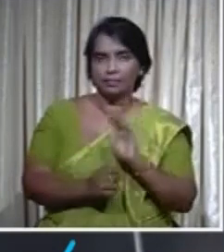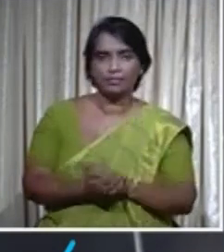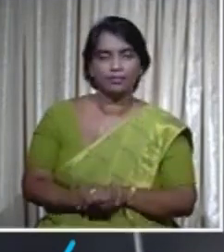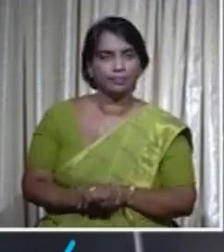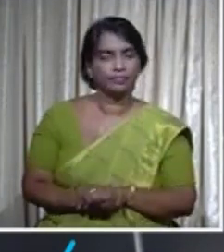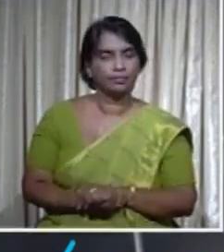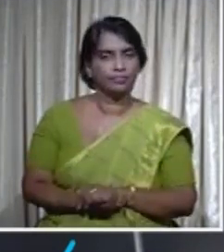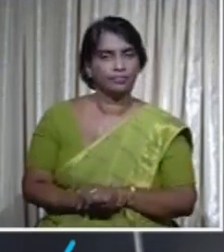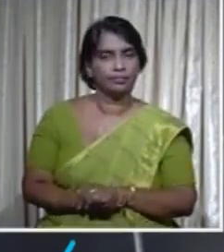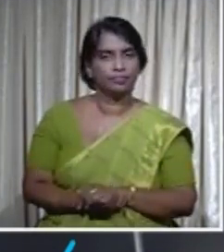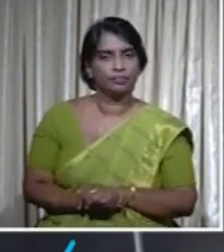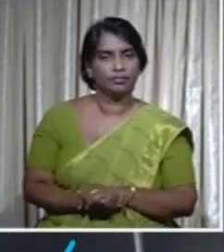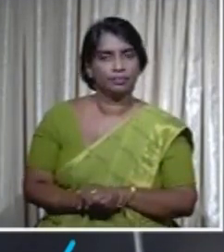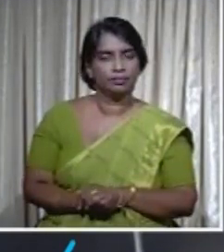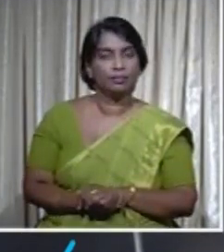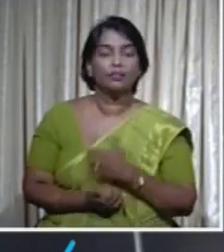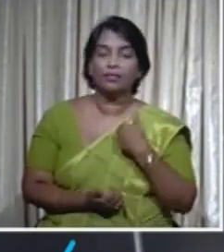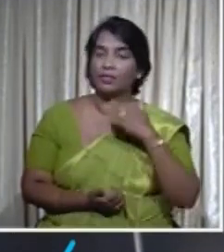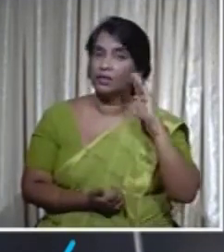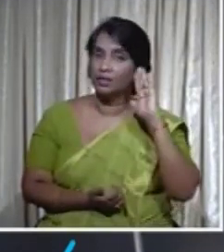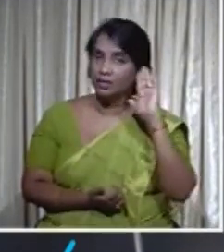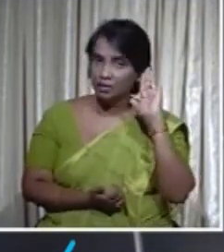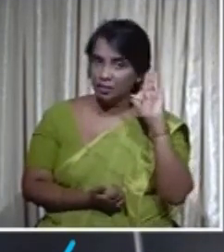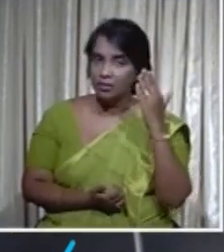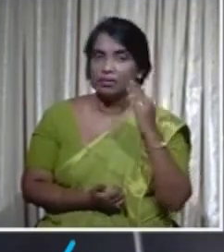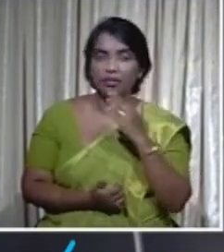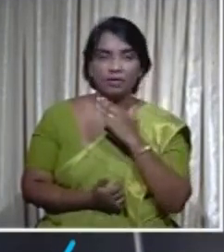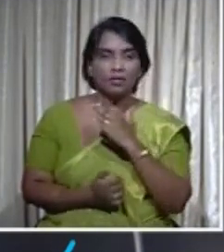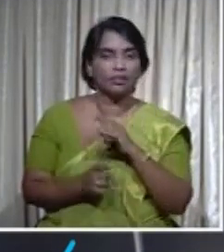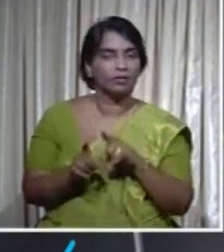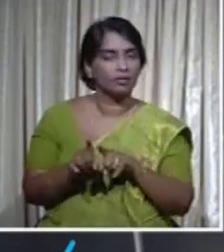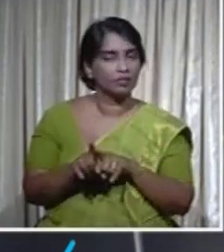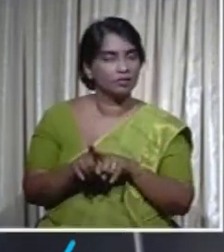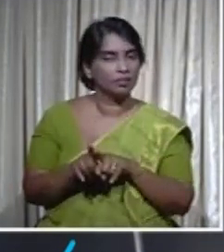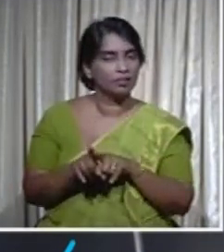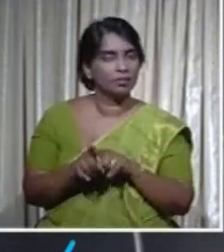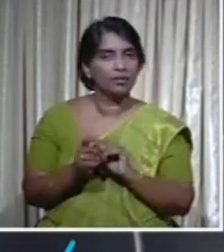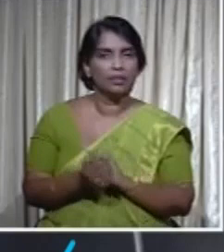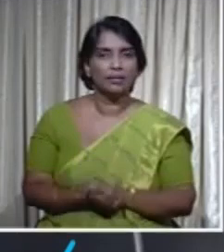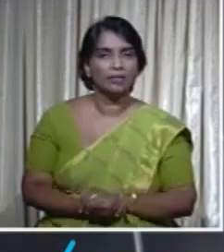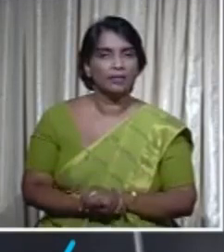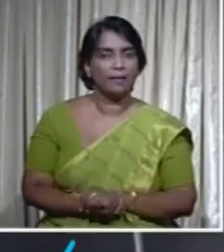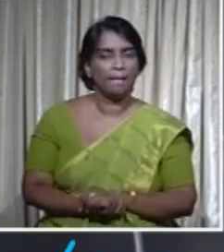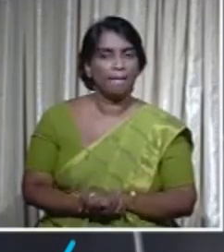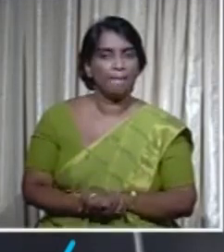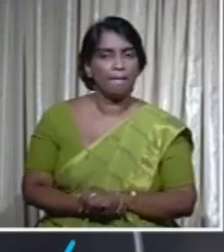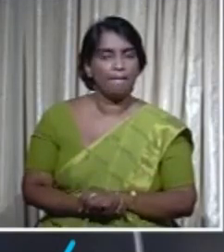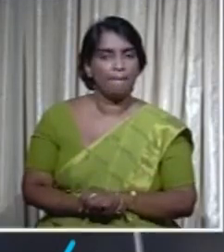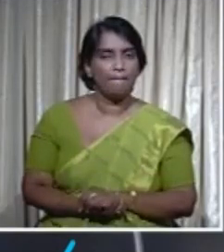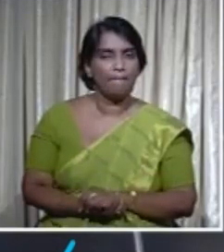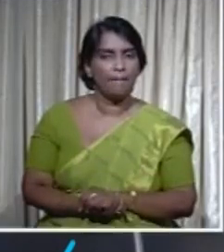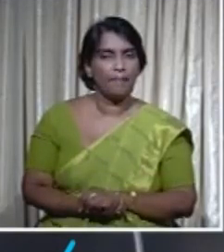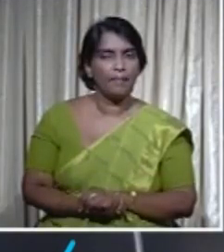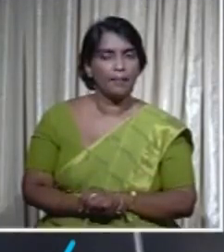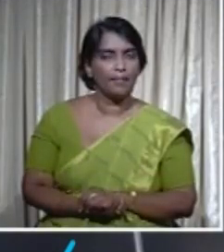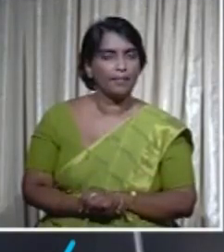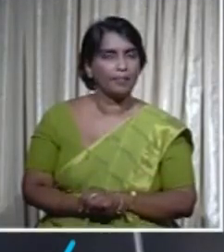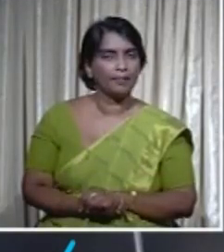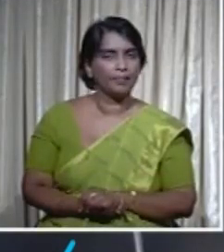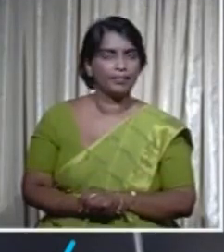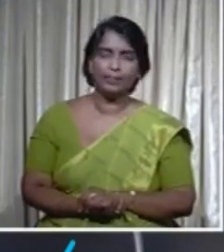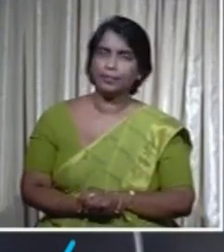அதைவிட இந்த கால்நடைகள் இன்றைக்கு அது விற்பனை செய்வது என்பது அல்லது அது அறுப்பது என்பது